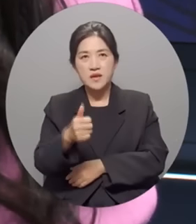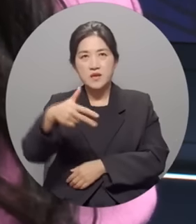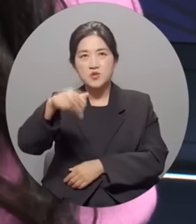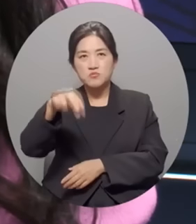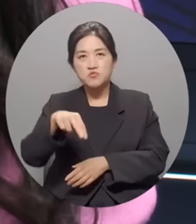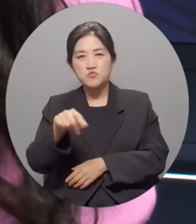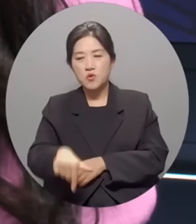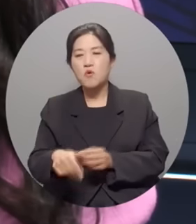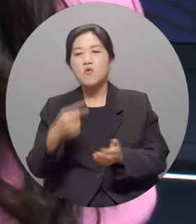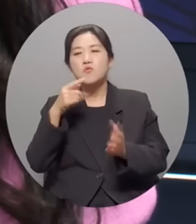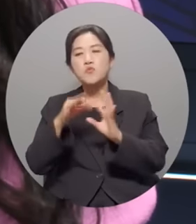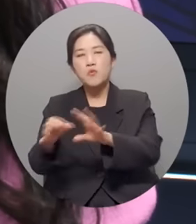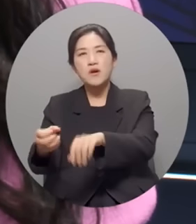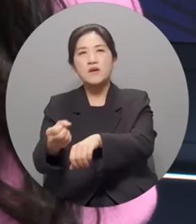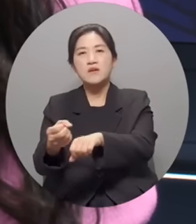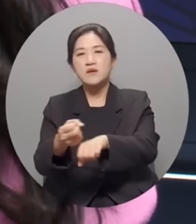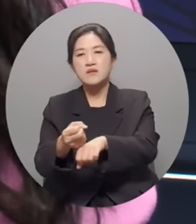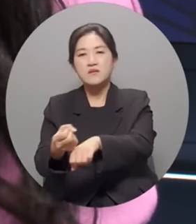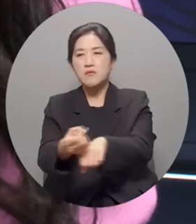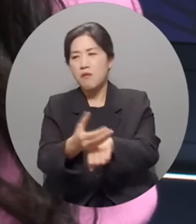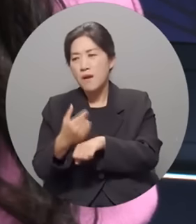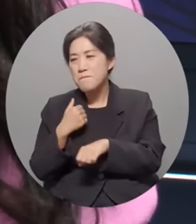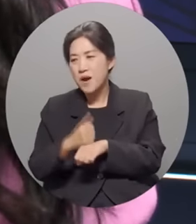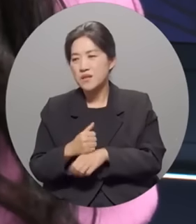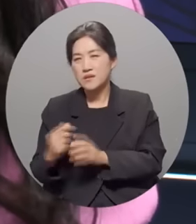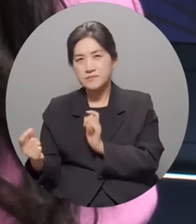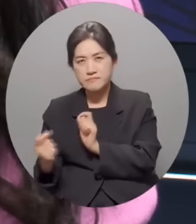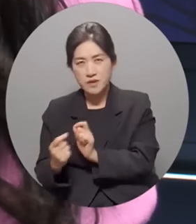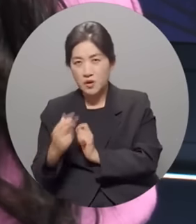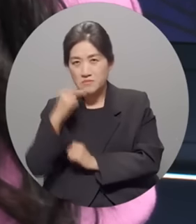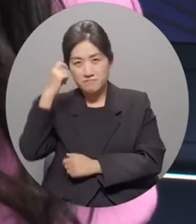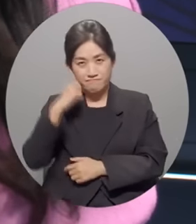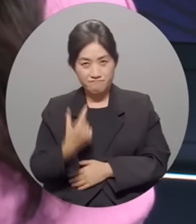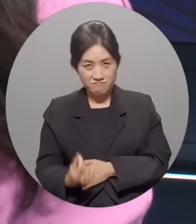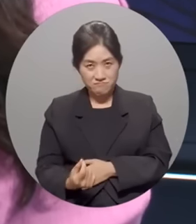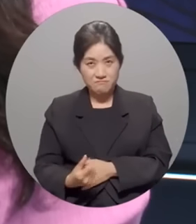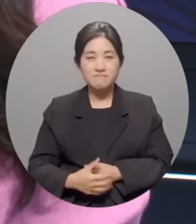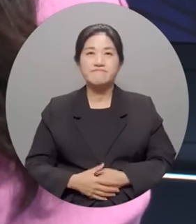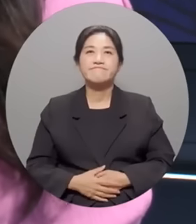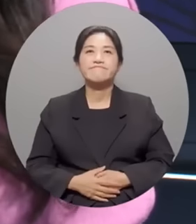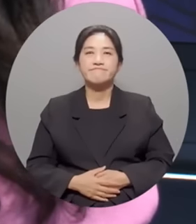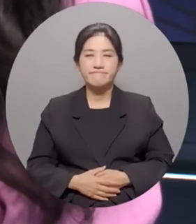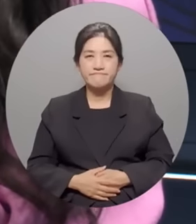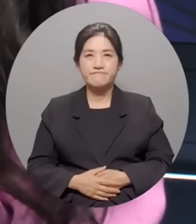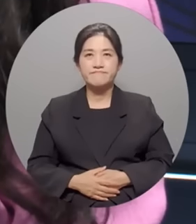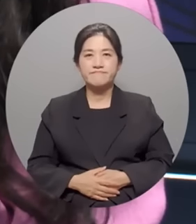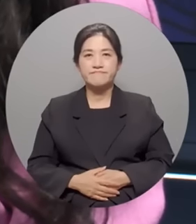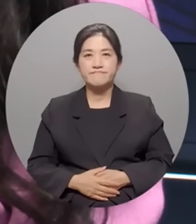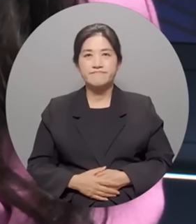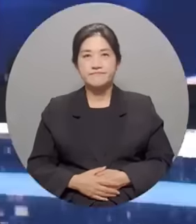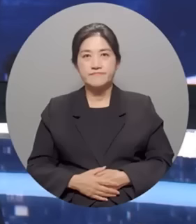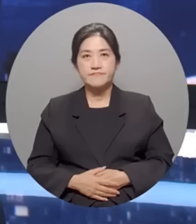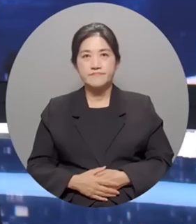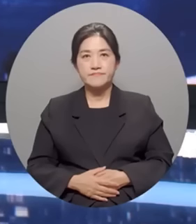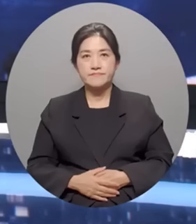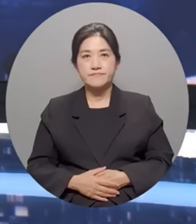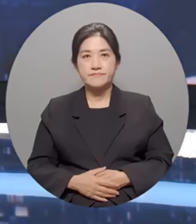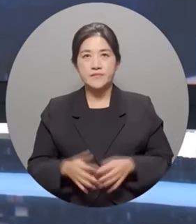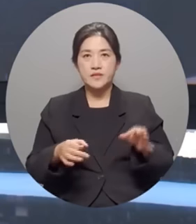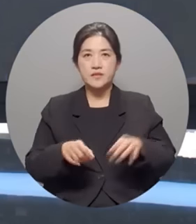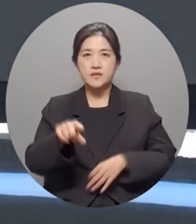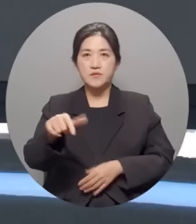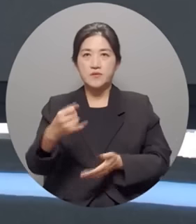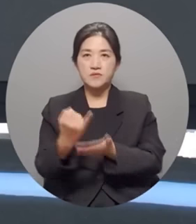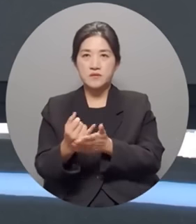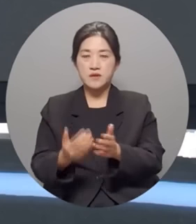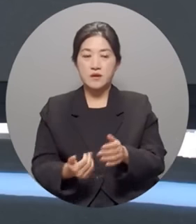통해서 연락해라 두 사람의 거리가 아무래도 있는 거 같습니다 구성 이제 잘 들었습니다 김건